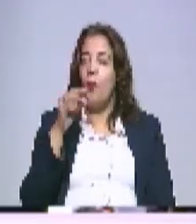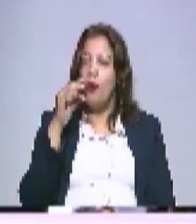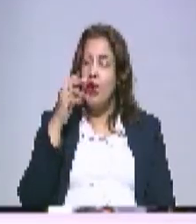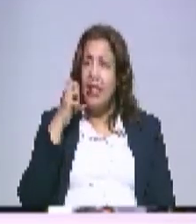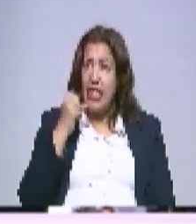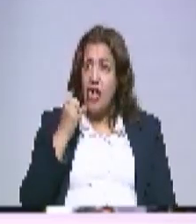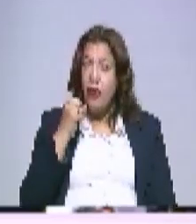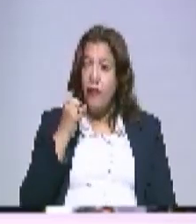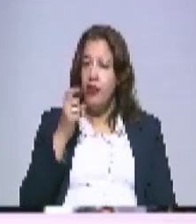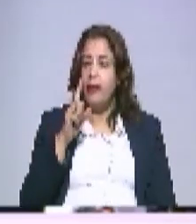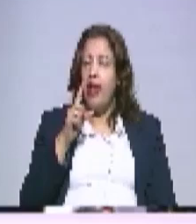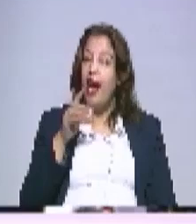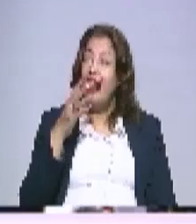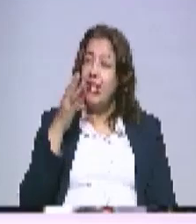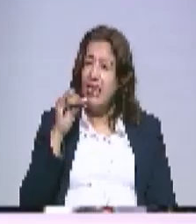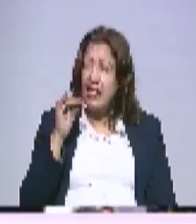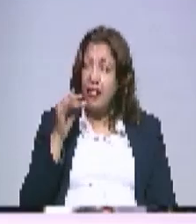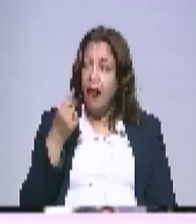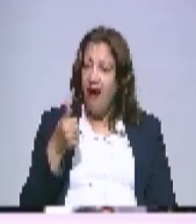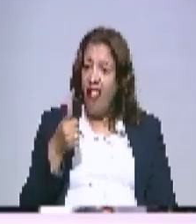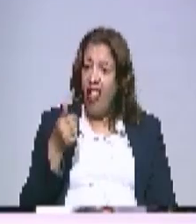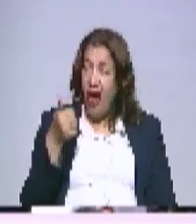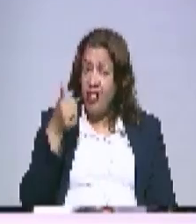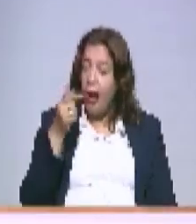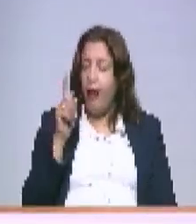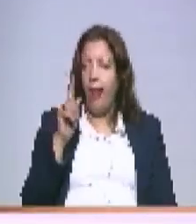يبقاش مستوي قوي يعني. اه بالظبط كده.